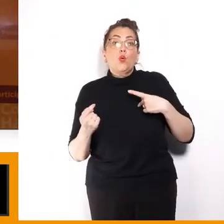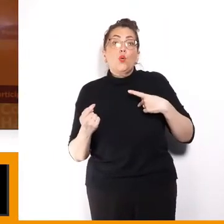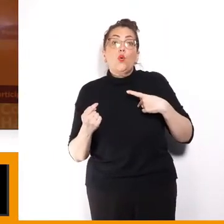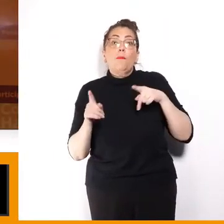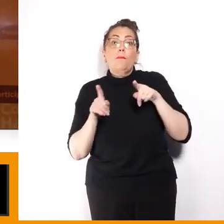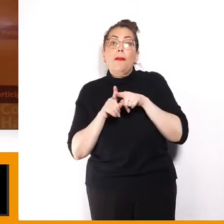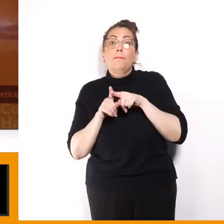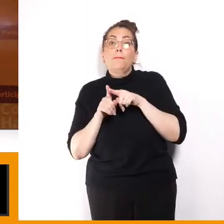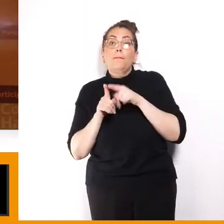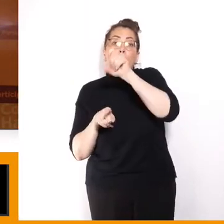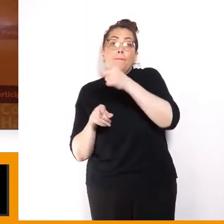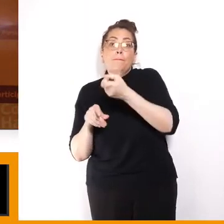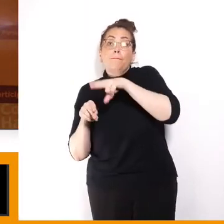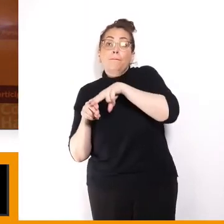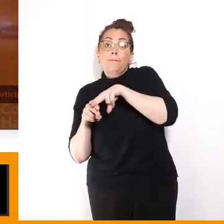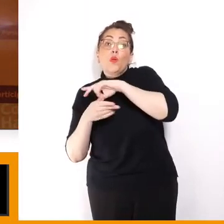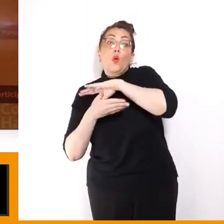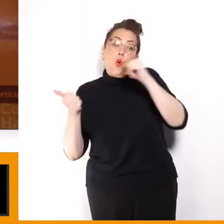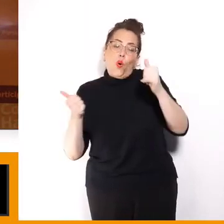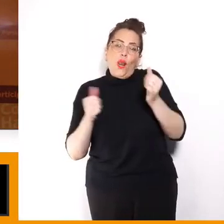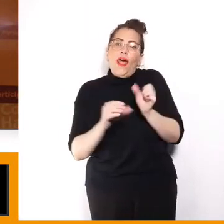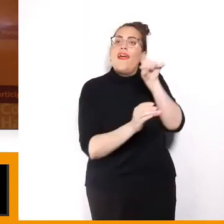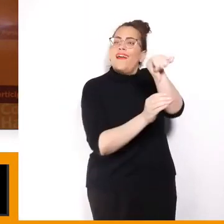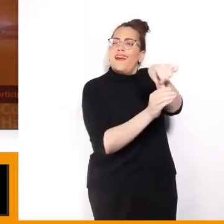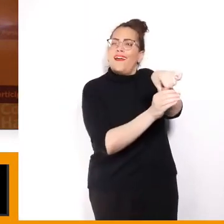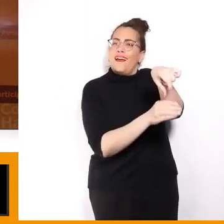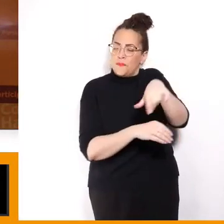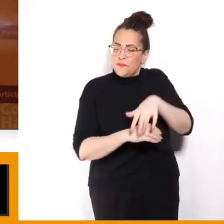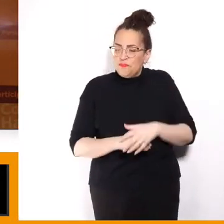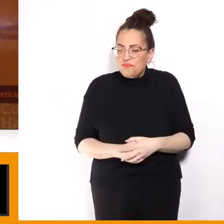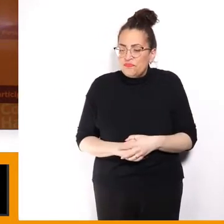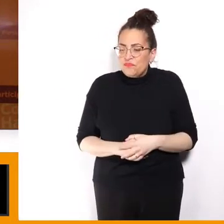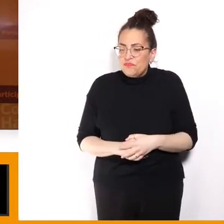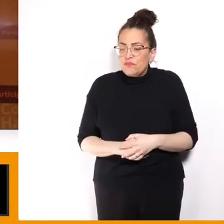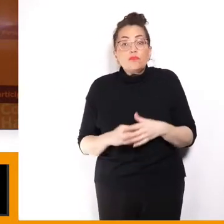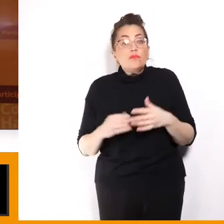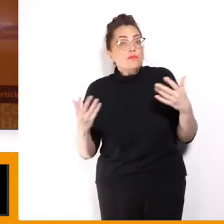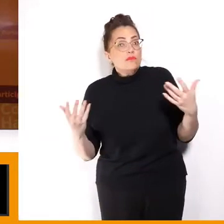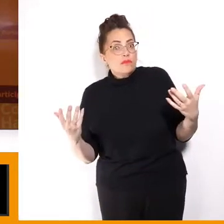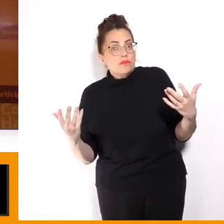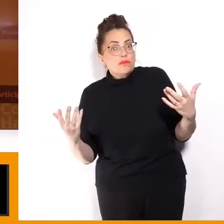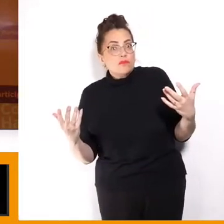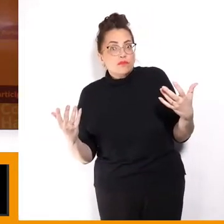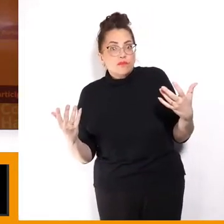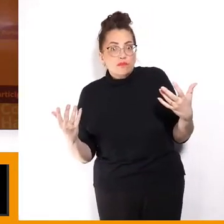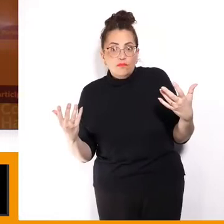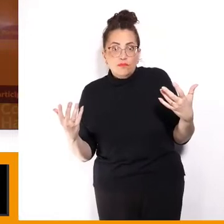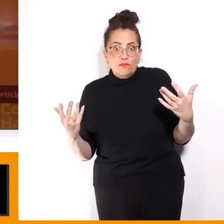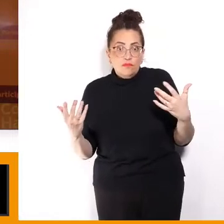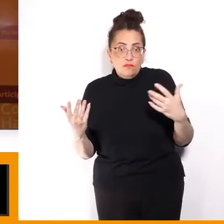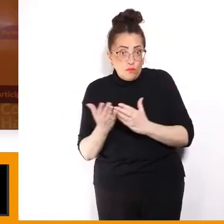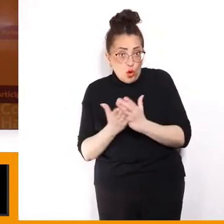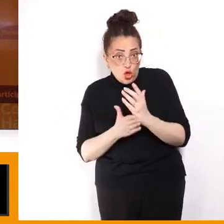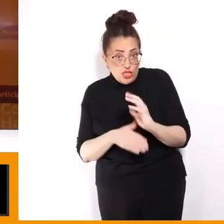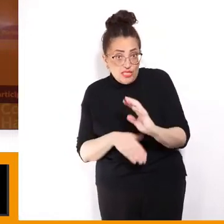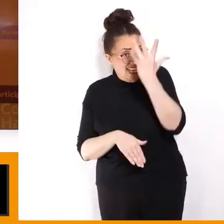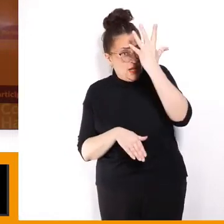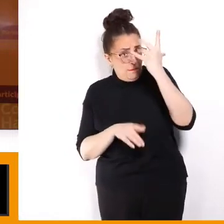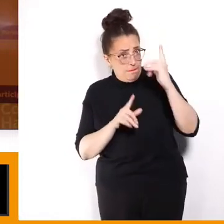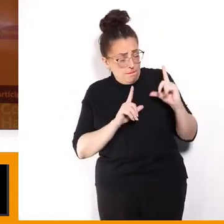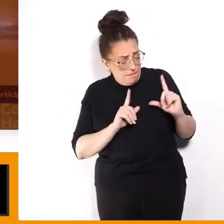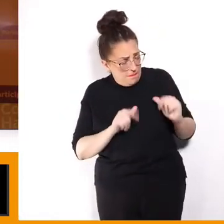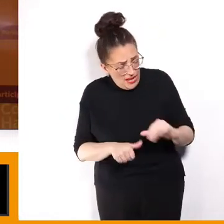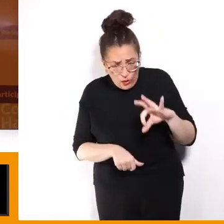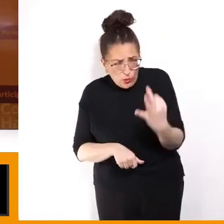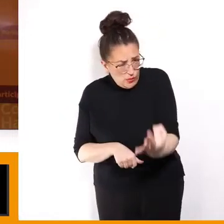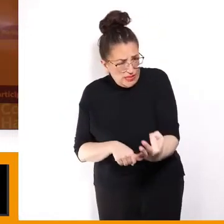ça, c'est le dernier message que je voulais porter, c'est que même si on a aujourd'hui une 5e branche, même si aujourd'hui on